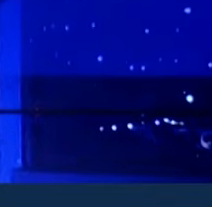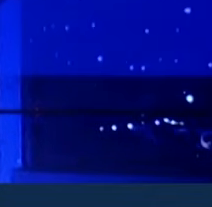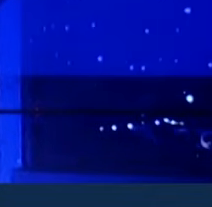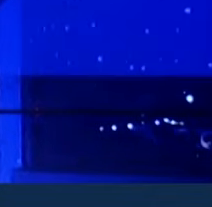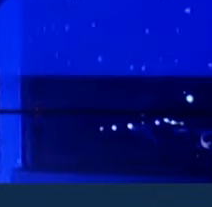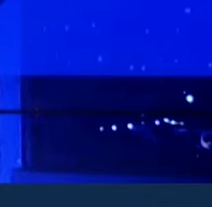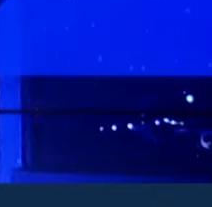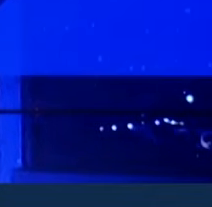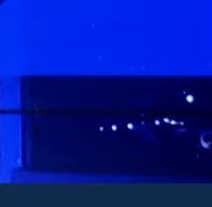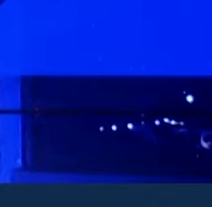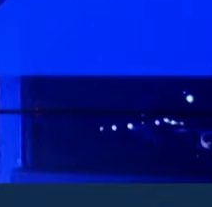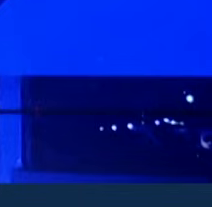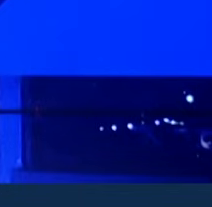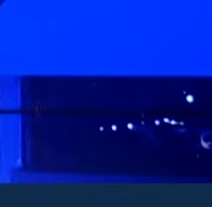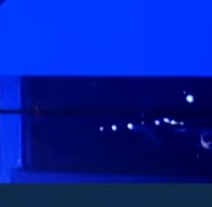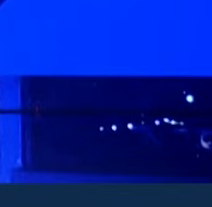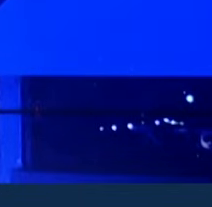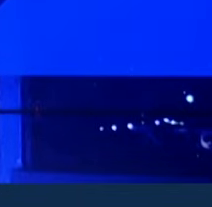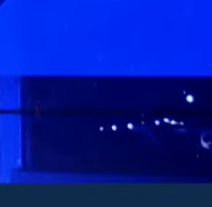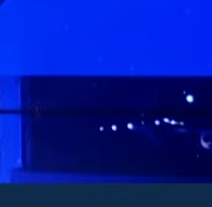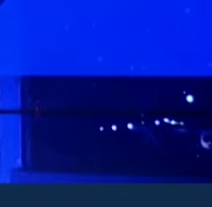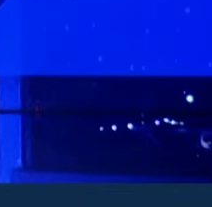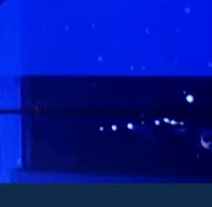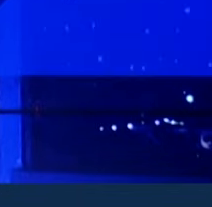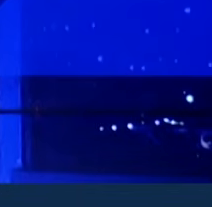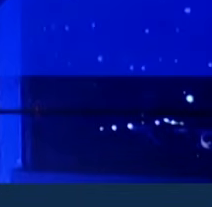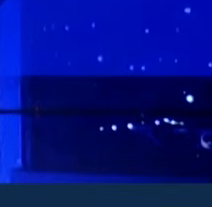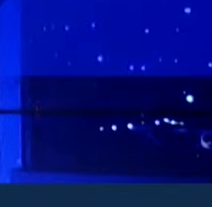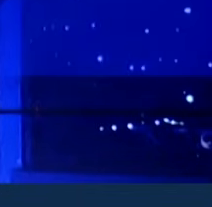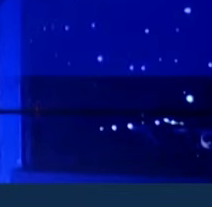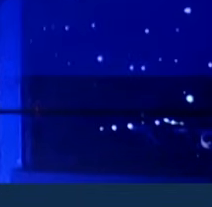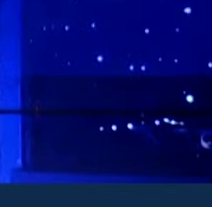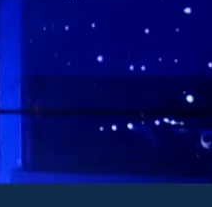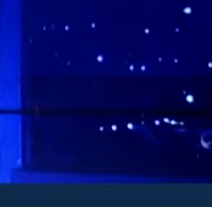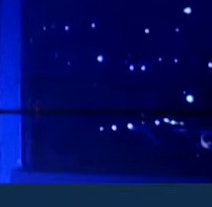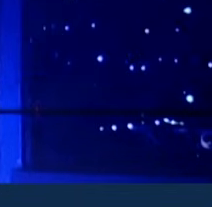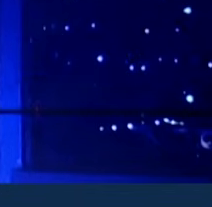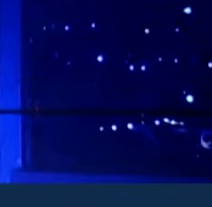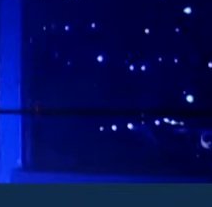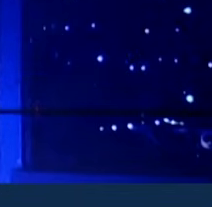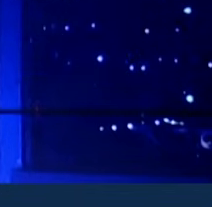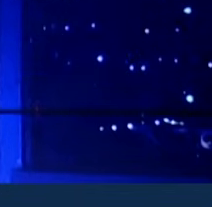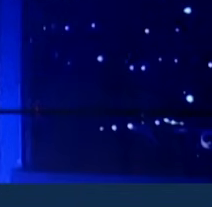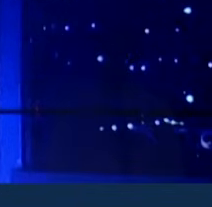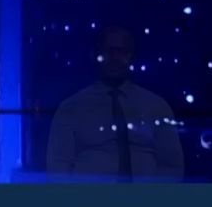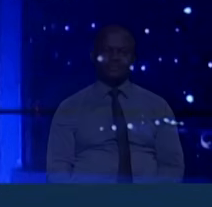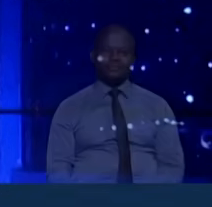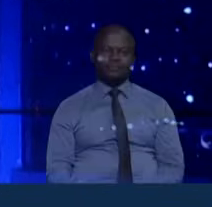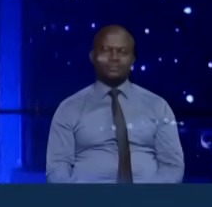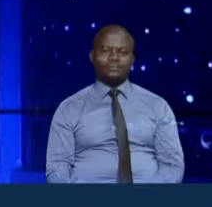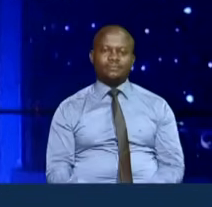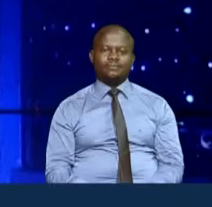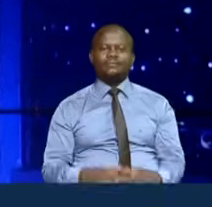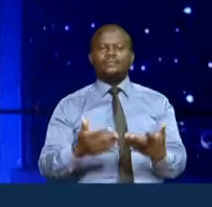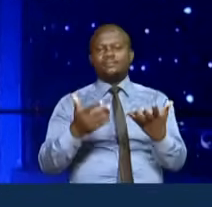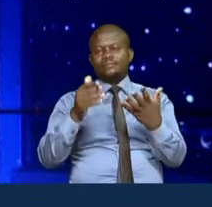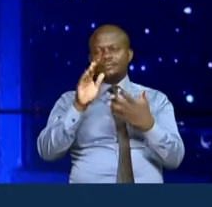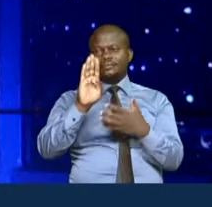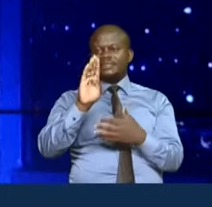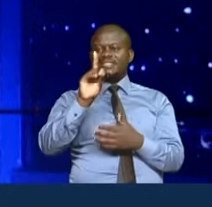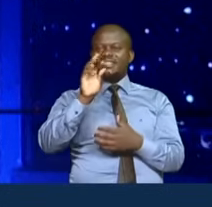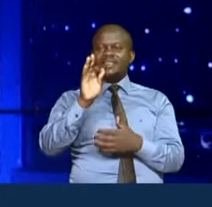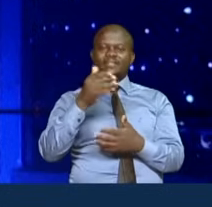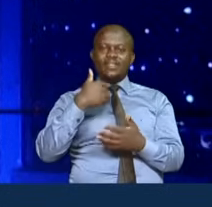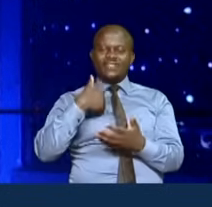ry'urubyiruko n'abagore BDF iki kigega rero kiracyafite izitizi z'uko amafaranga yo gutera inkunga imishinga akiri make